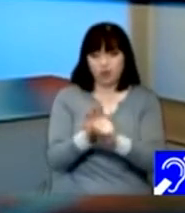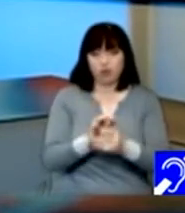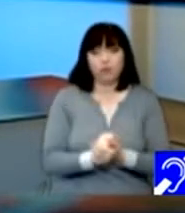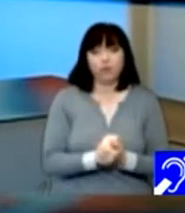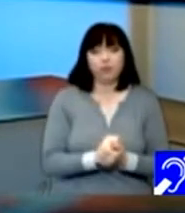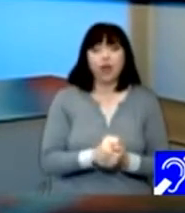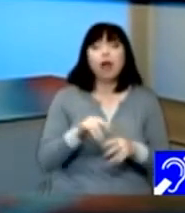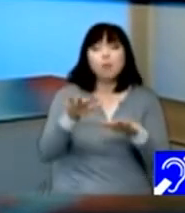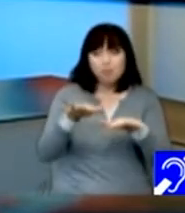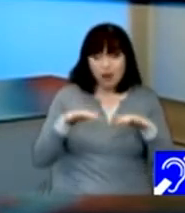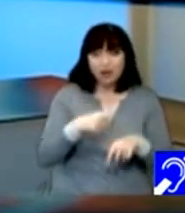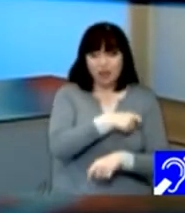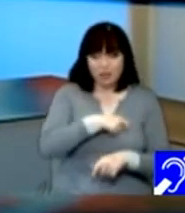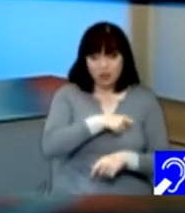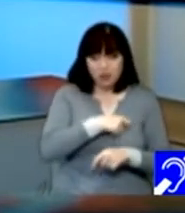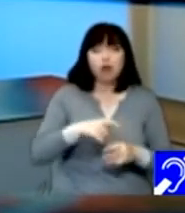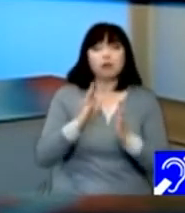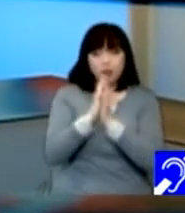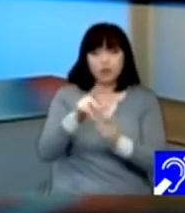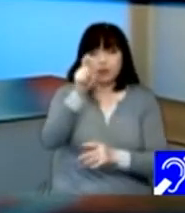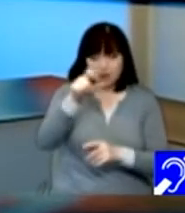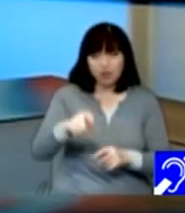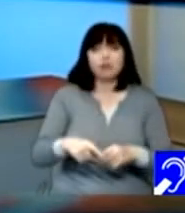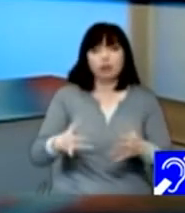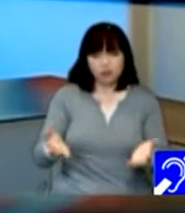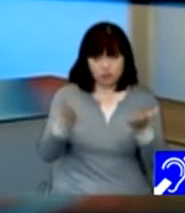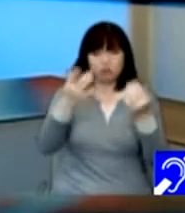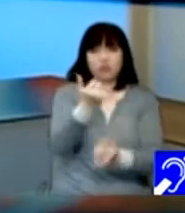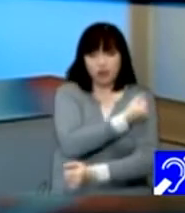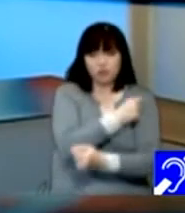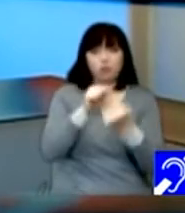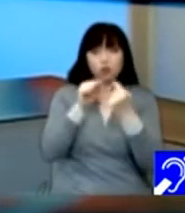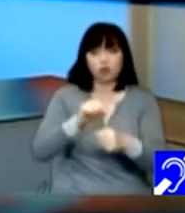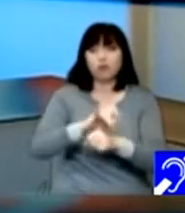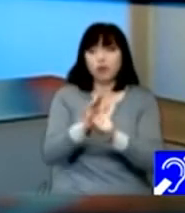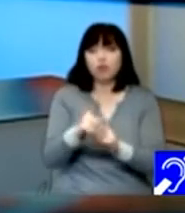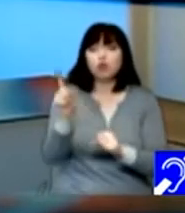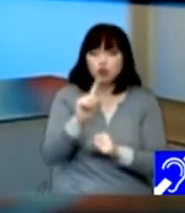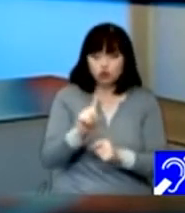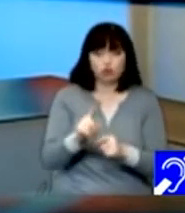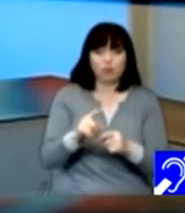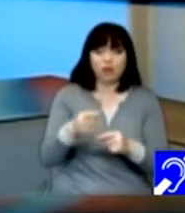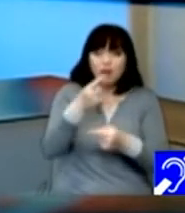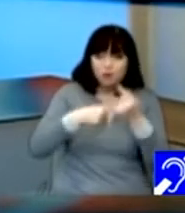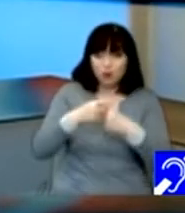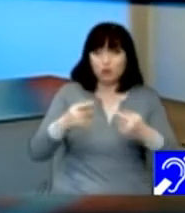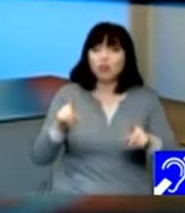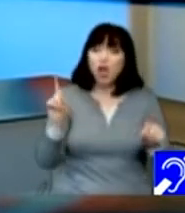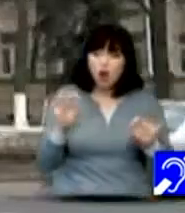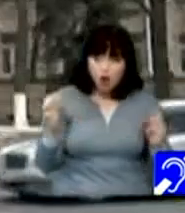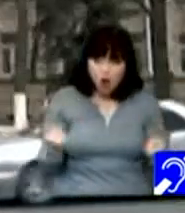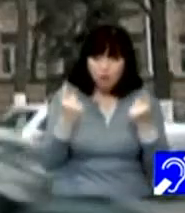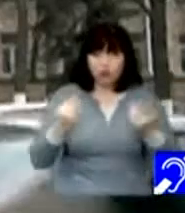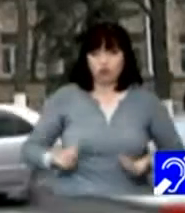COVID-19. Parlamentarii au îndemnat din nou populația să se vaccineze împotriva coronavirusului pentru a reveni la viața normală. Tot